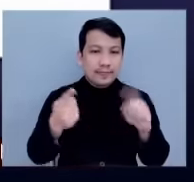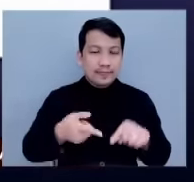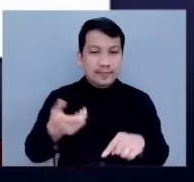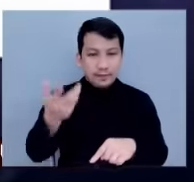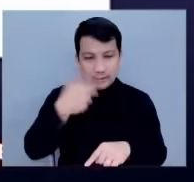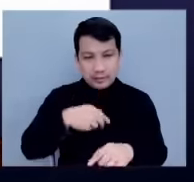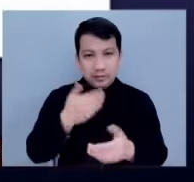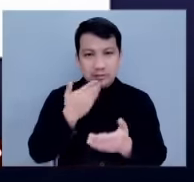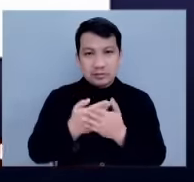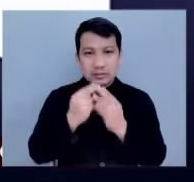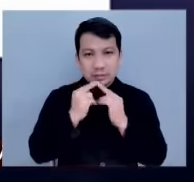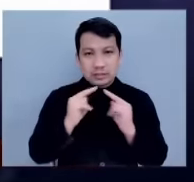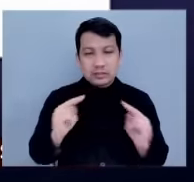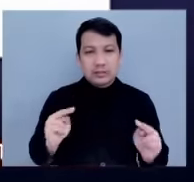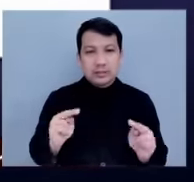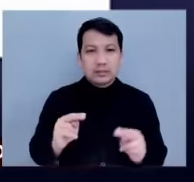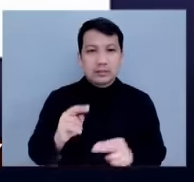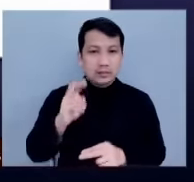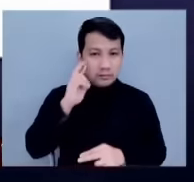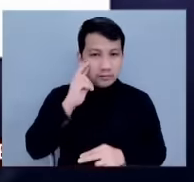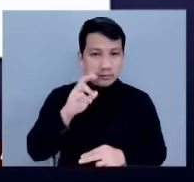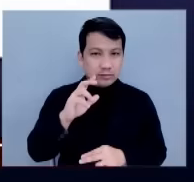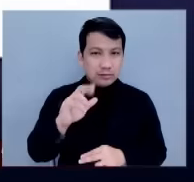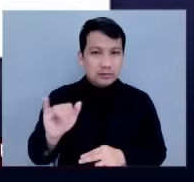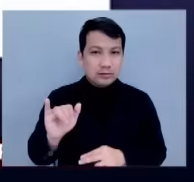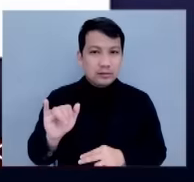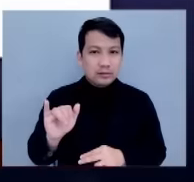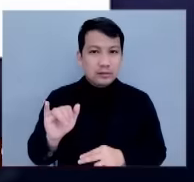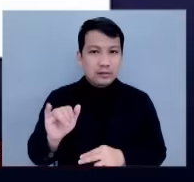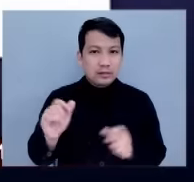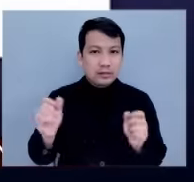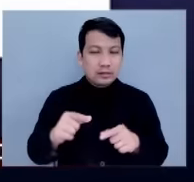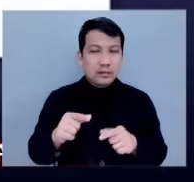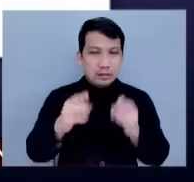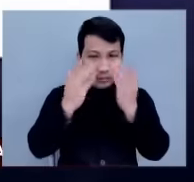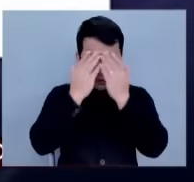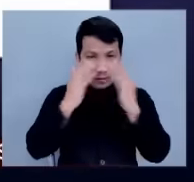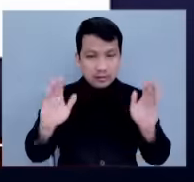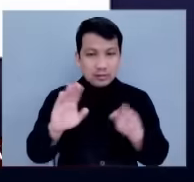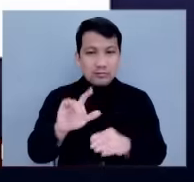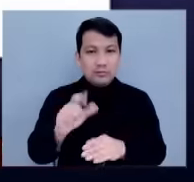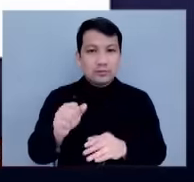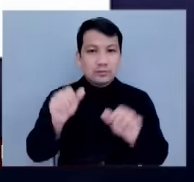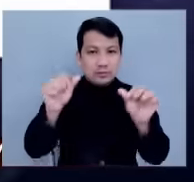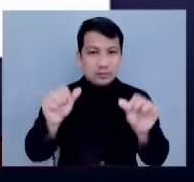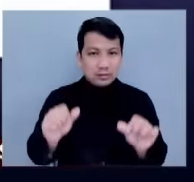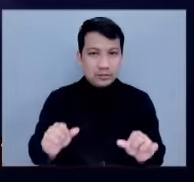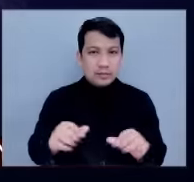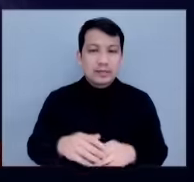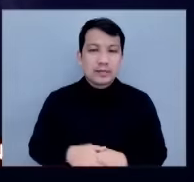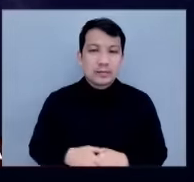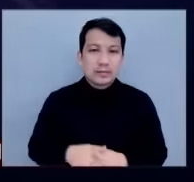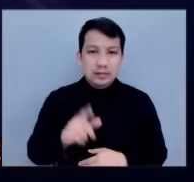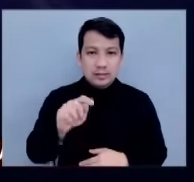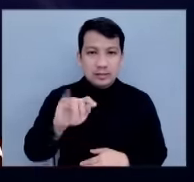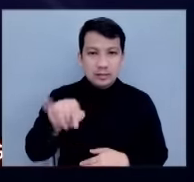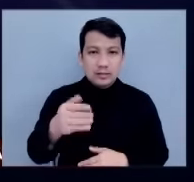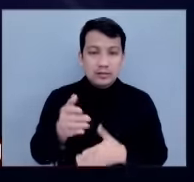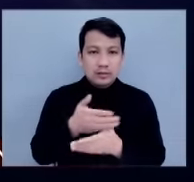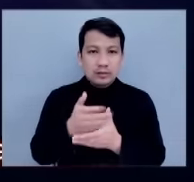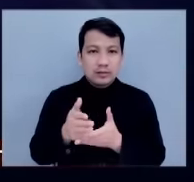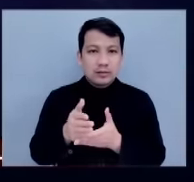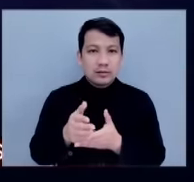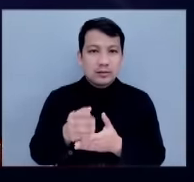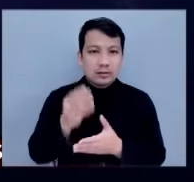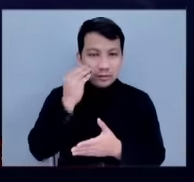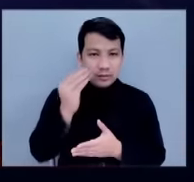balita. Si Ryan Agoncillo, napakomment din ng Eat Bulaga sa post na yan ng TVJ. Shinare din niya ni Maine